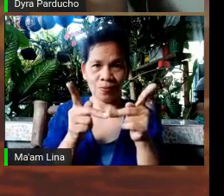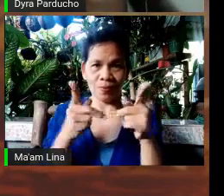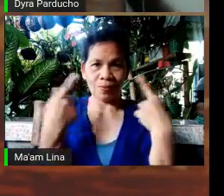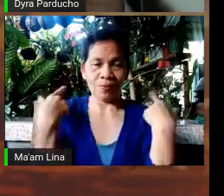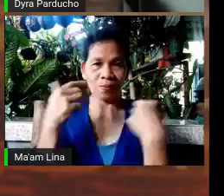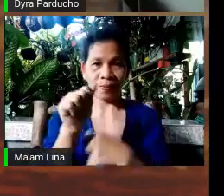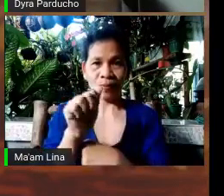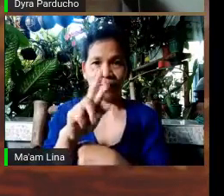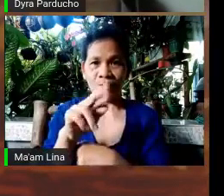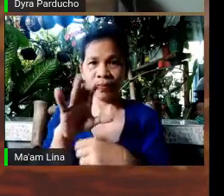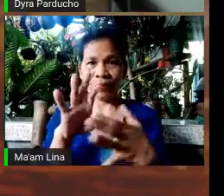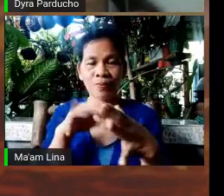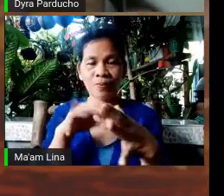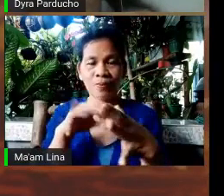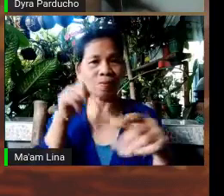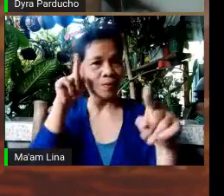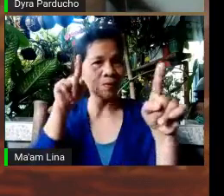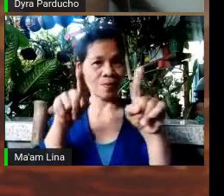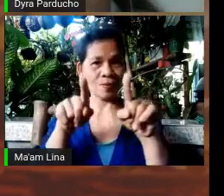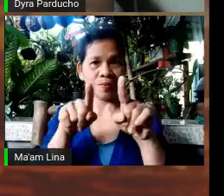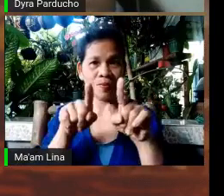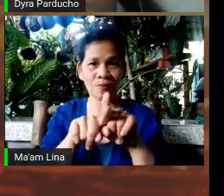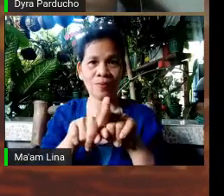no? Next po tayo.